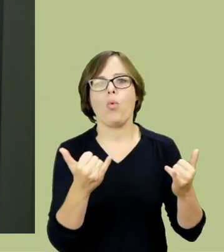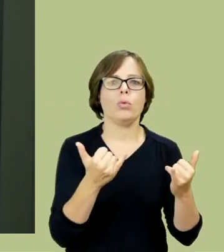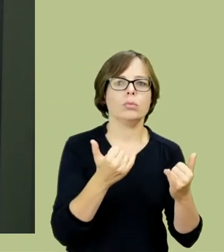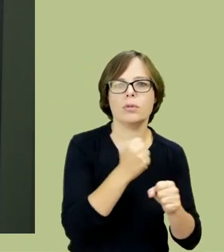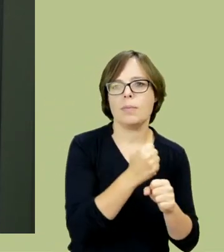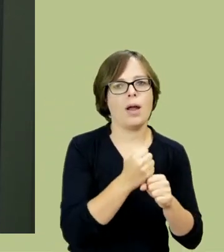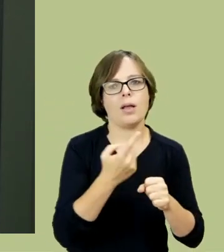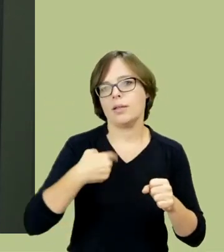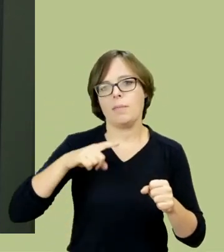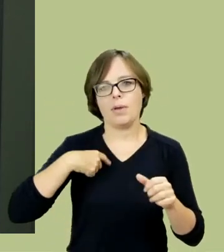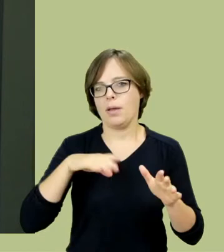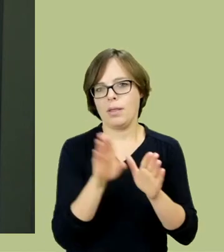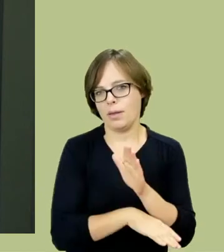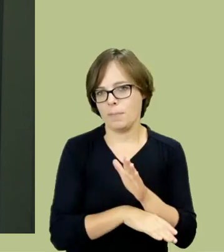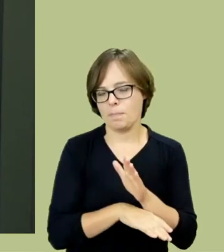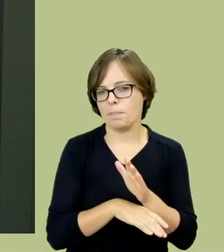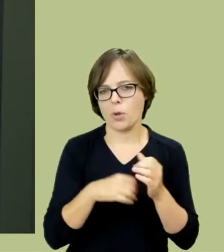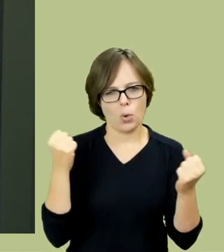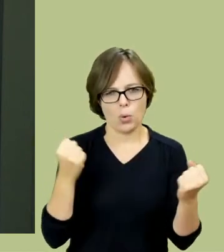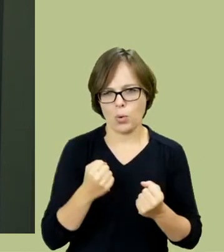tego, że przeszła do historii,